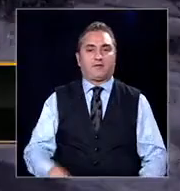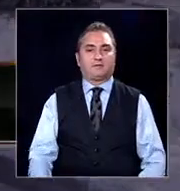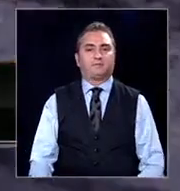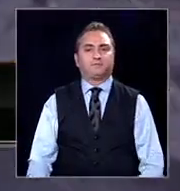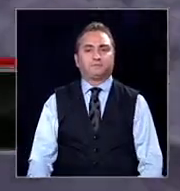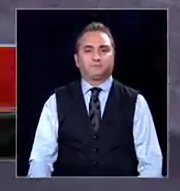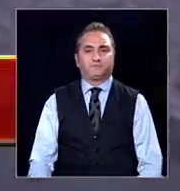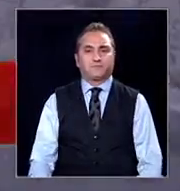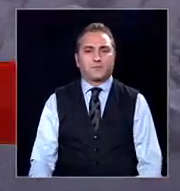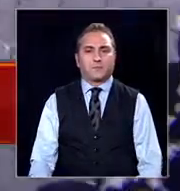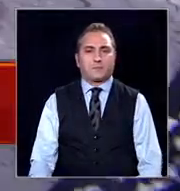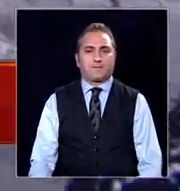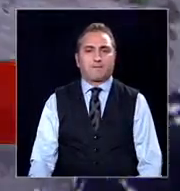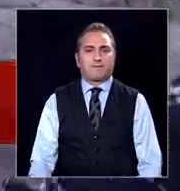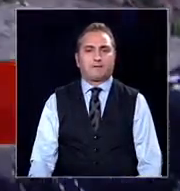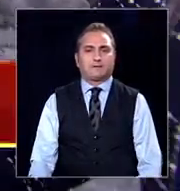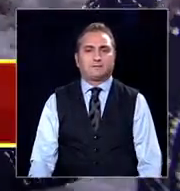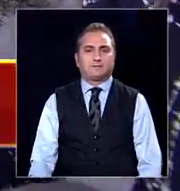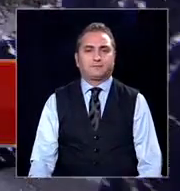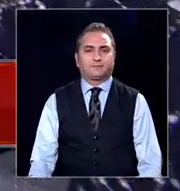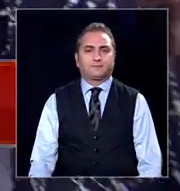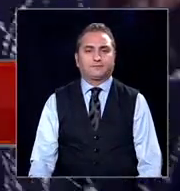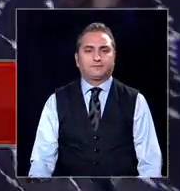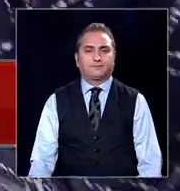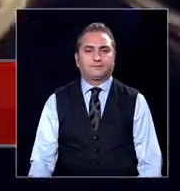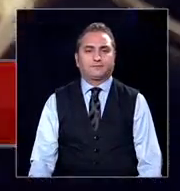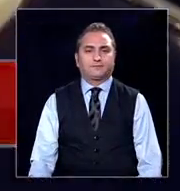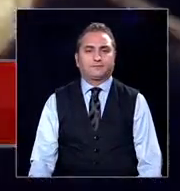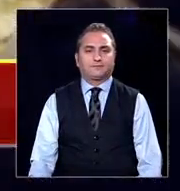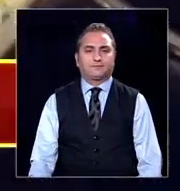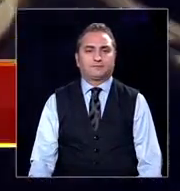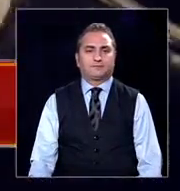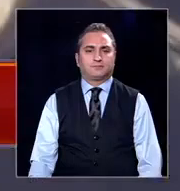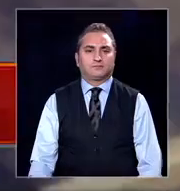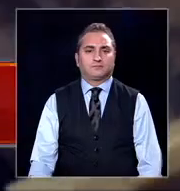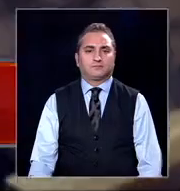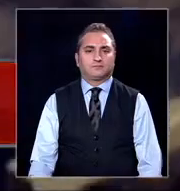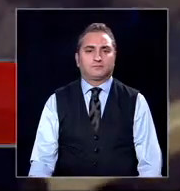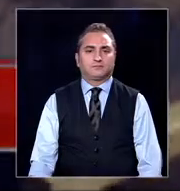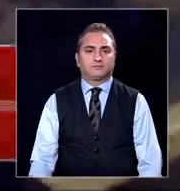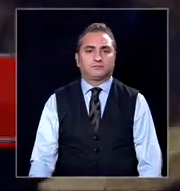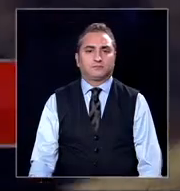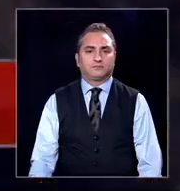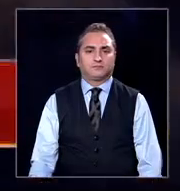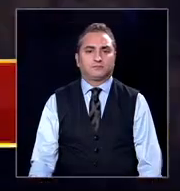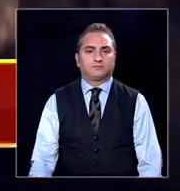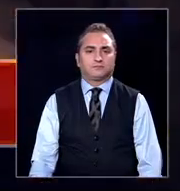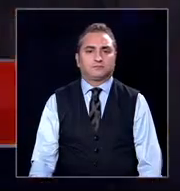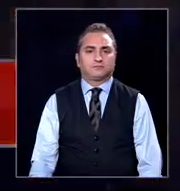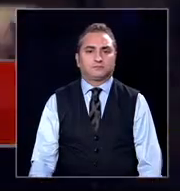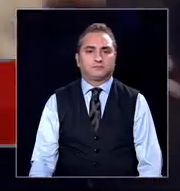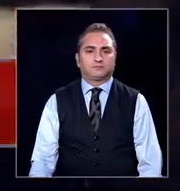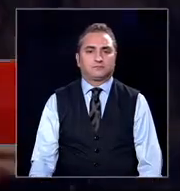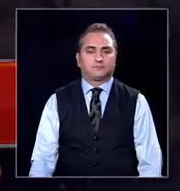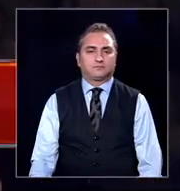Bir tanesini alayım derken bir tane daha gördüm. Bir baktım çöp kutusunun içi ekmek dolu. Yazıklar olsun yani böyle bir şey atılma.